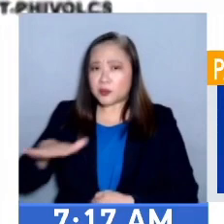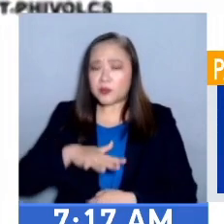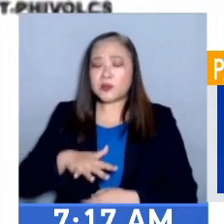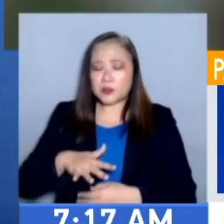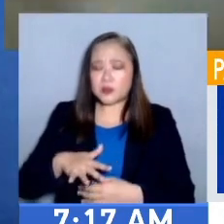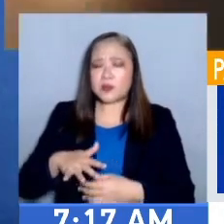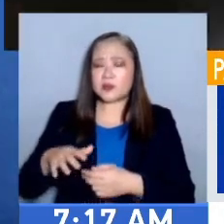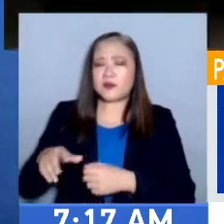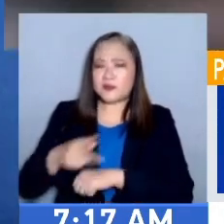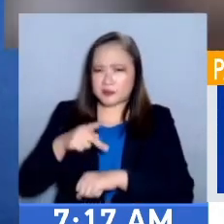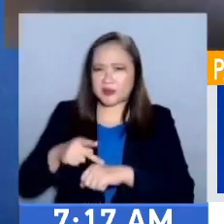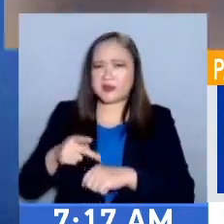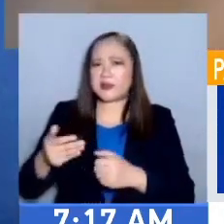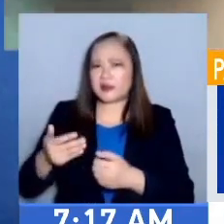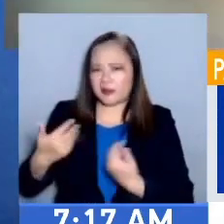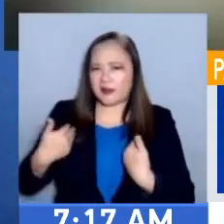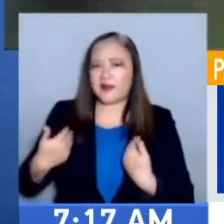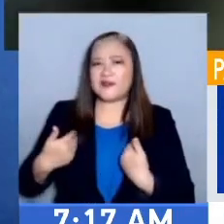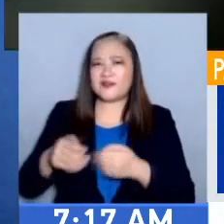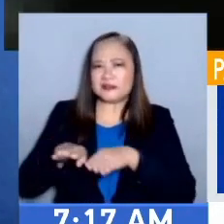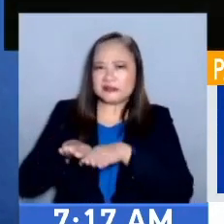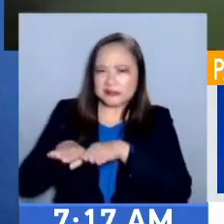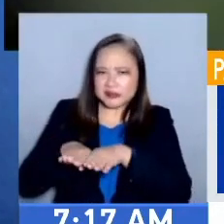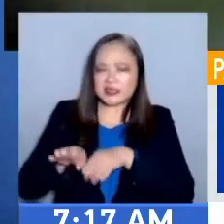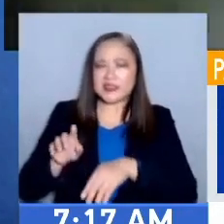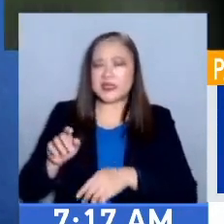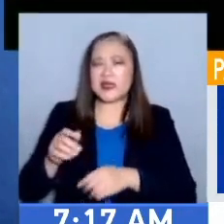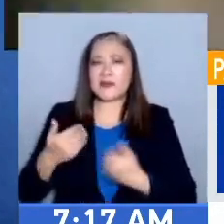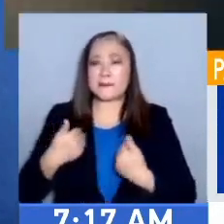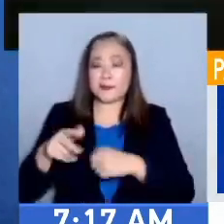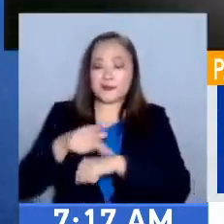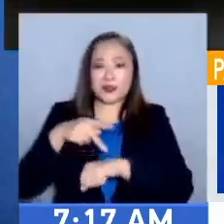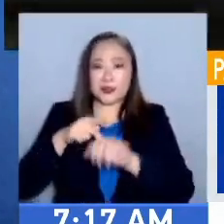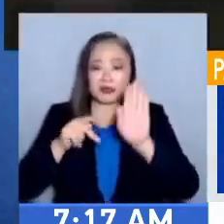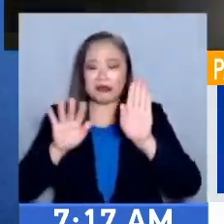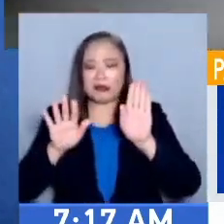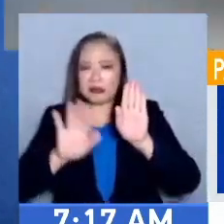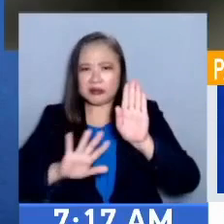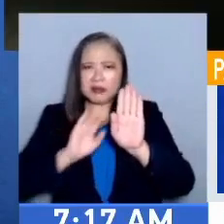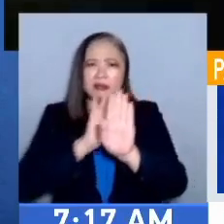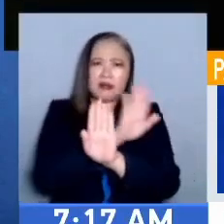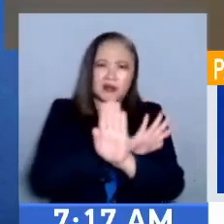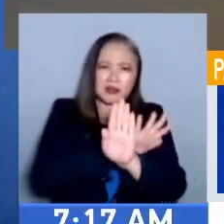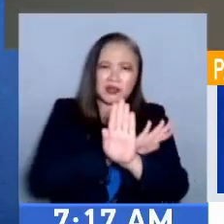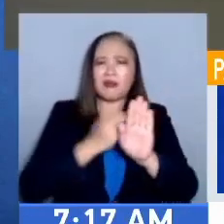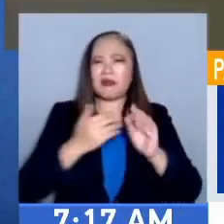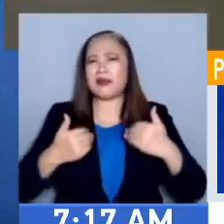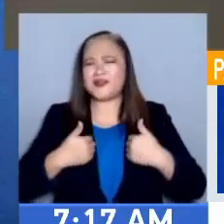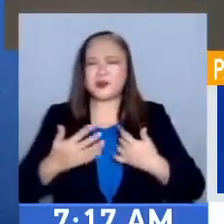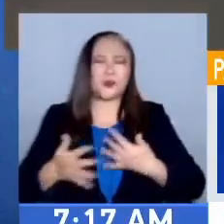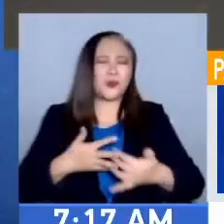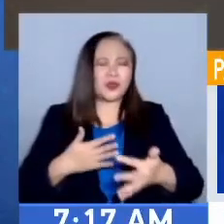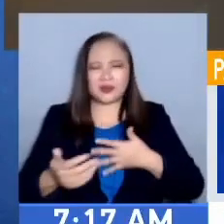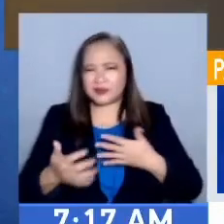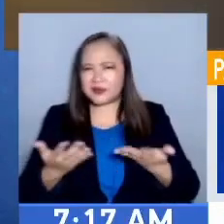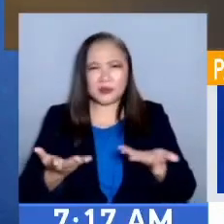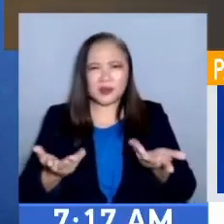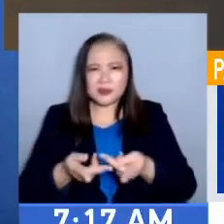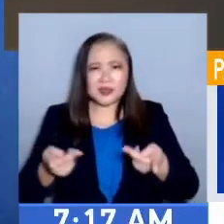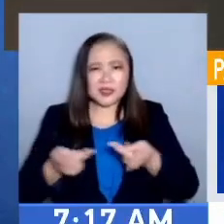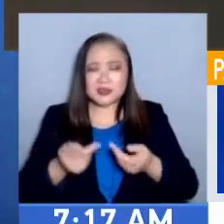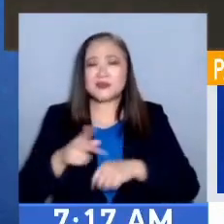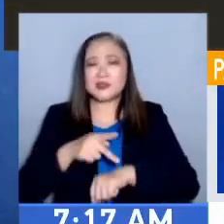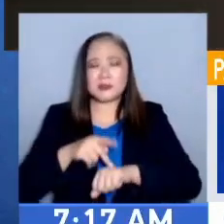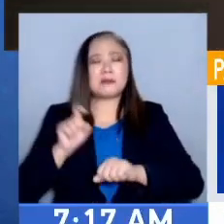natin on both sides of the Philippine archipelago So kahit saan man tayo sa Pilipinas dapat kailangan tag paghandaan So